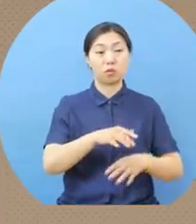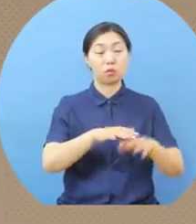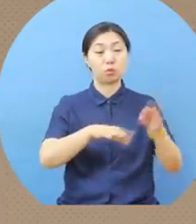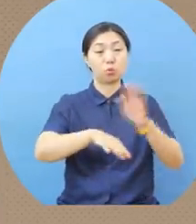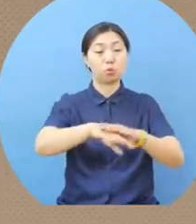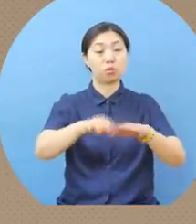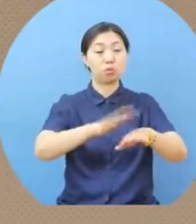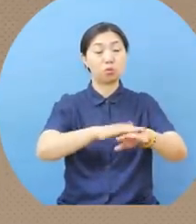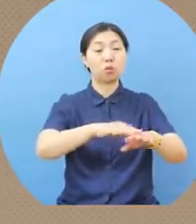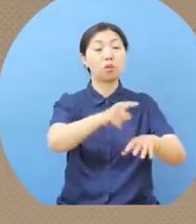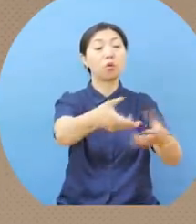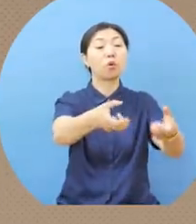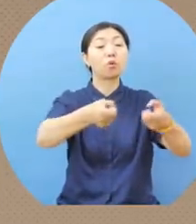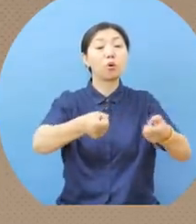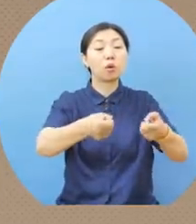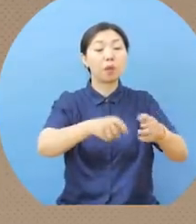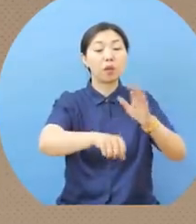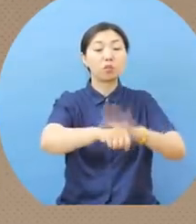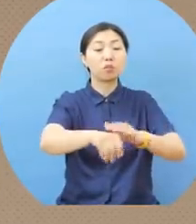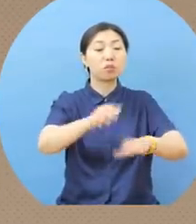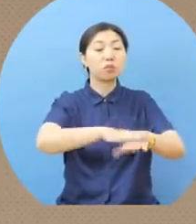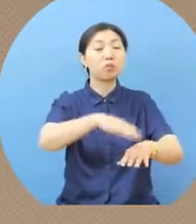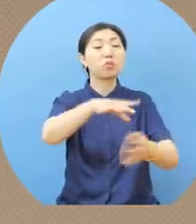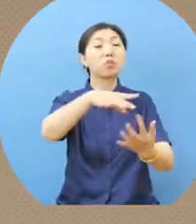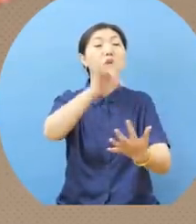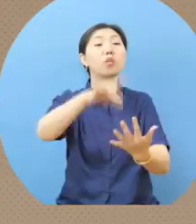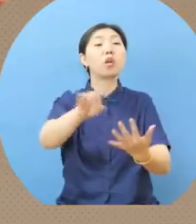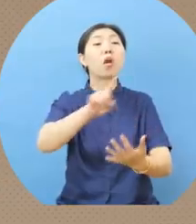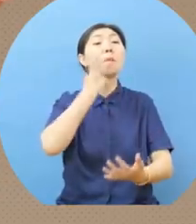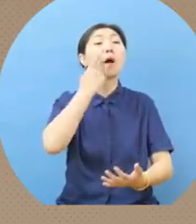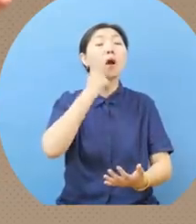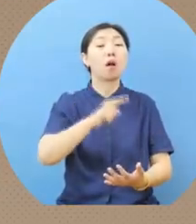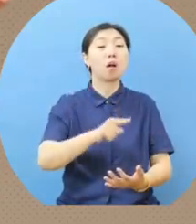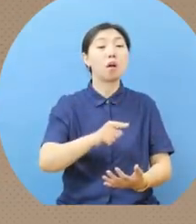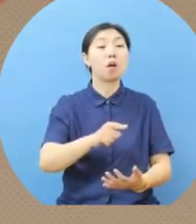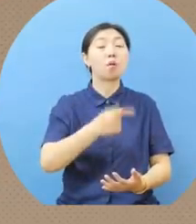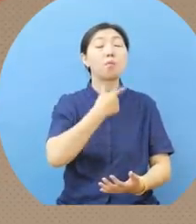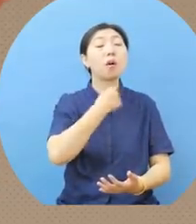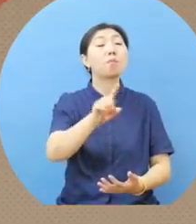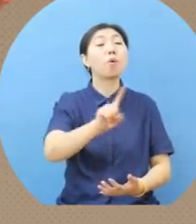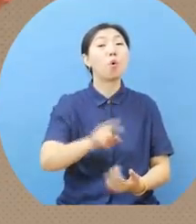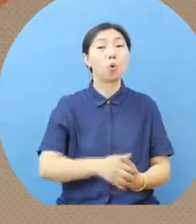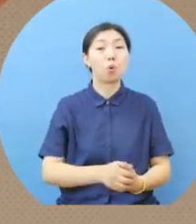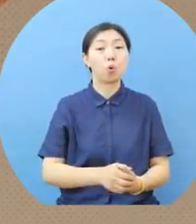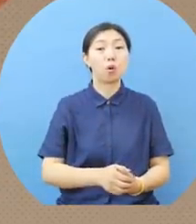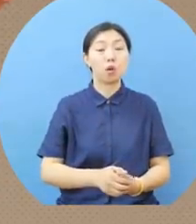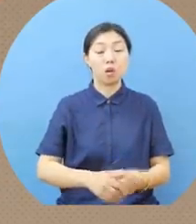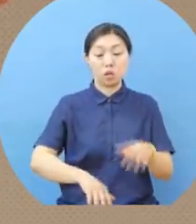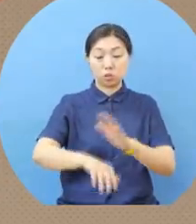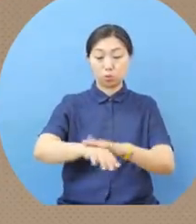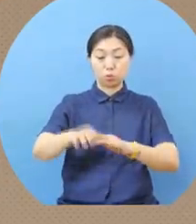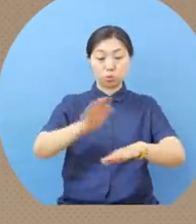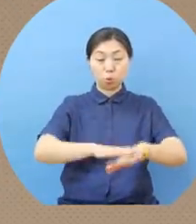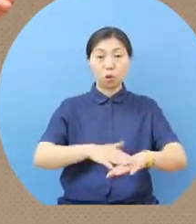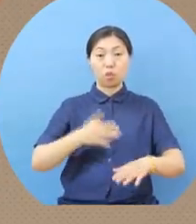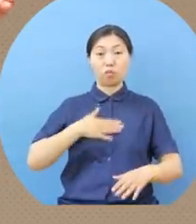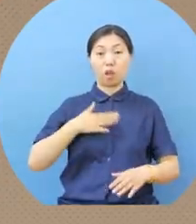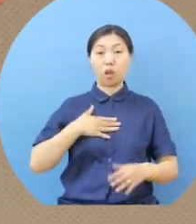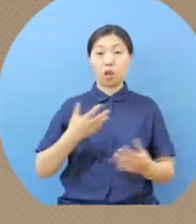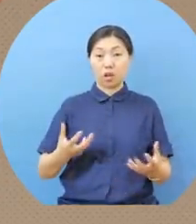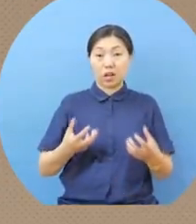언니는 이 또 선 중에 하나를 선택해 나라로 못 할래요 물어보면 되잖아 두개다 뇌에서